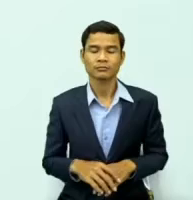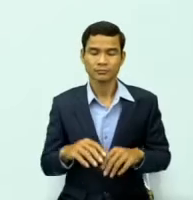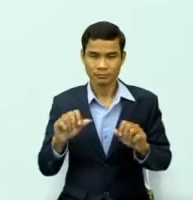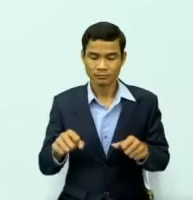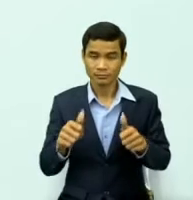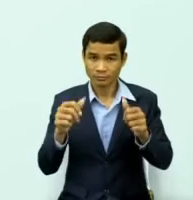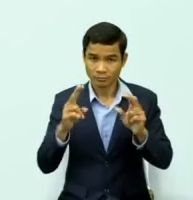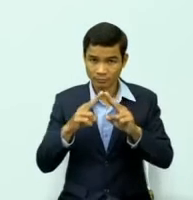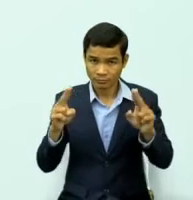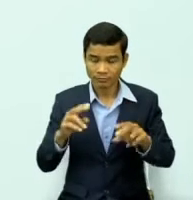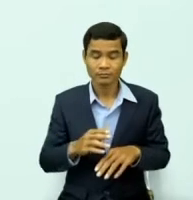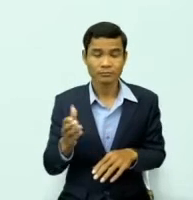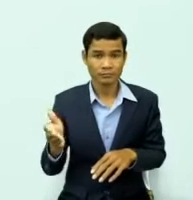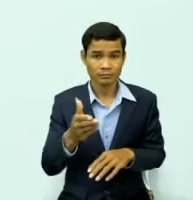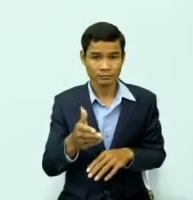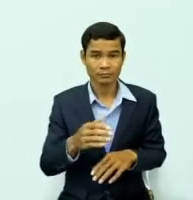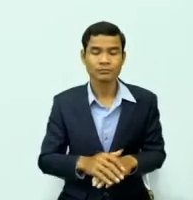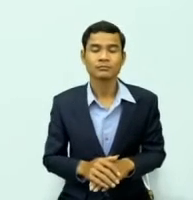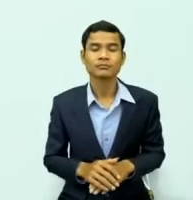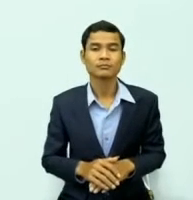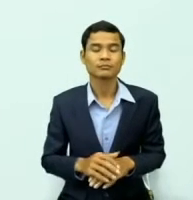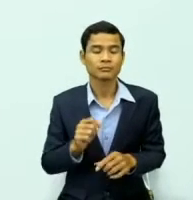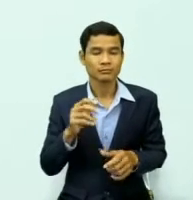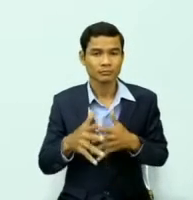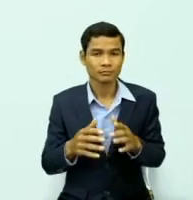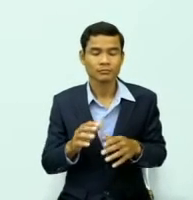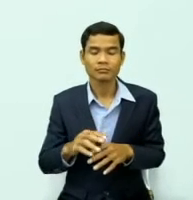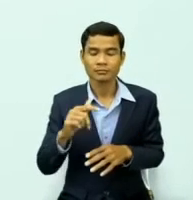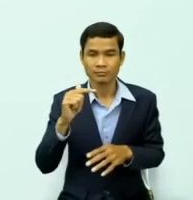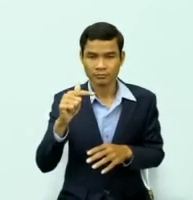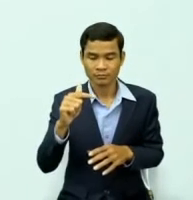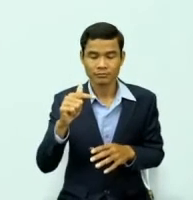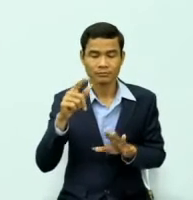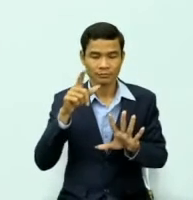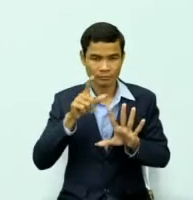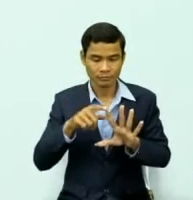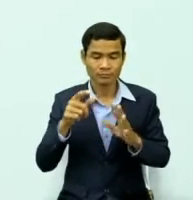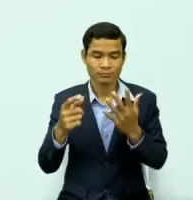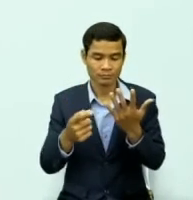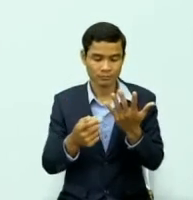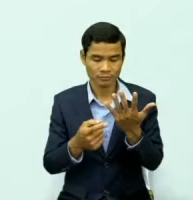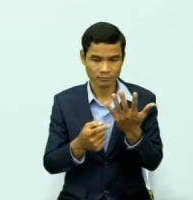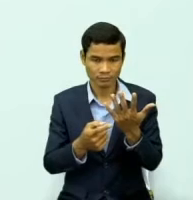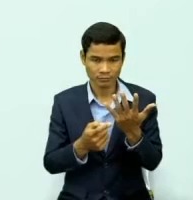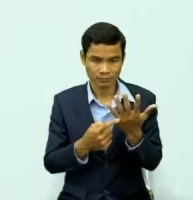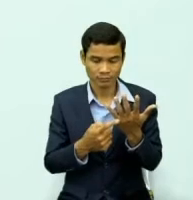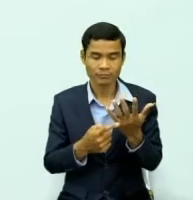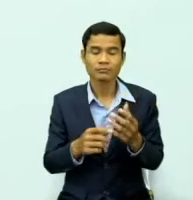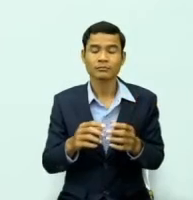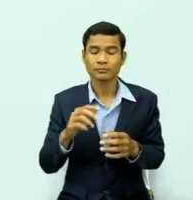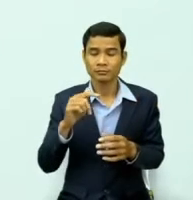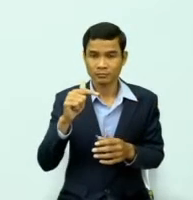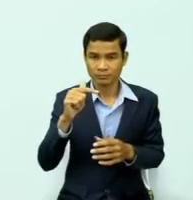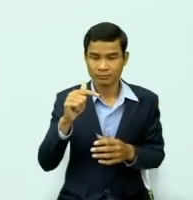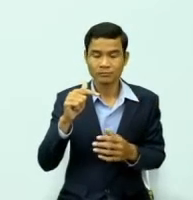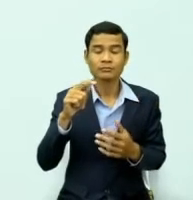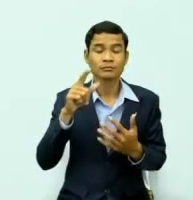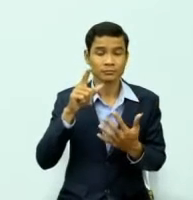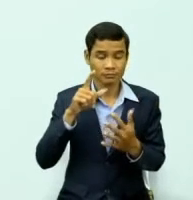chá lo na con bị đi ăn thá ngò ái nghe ngò rớ